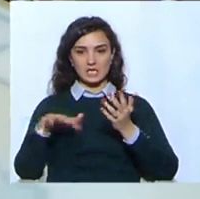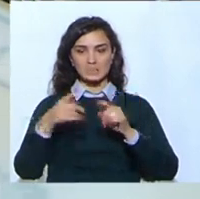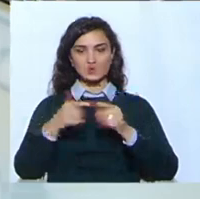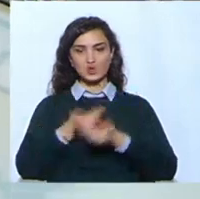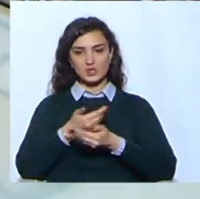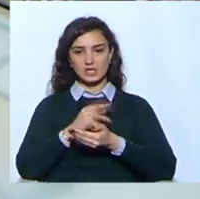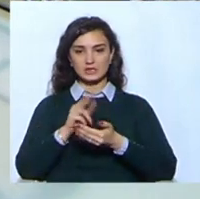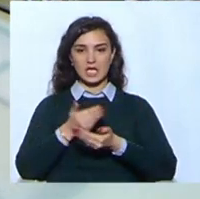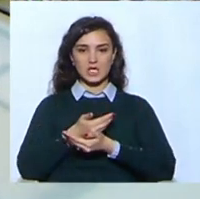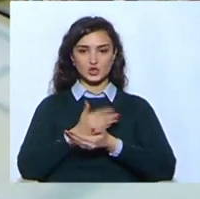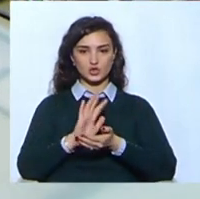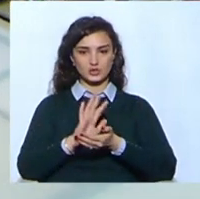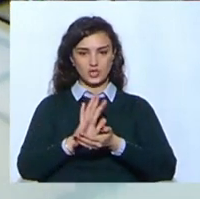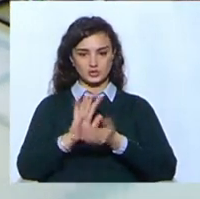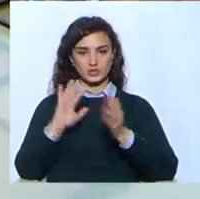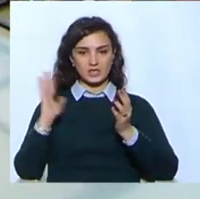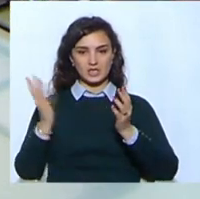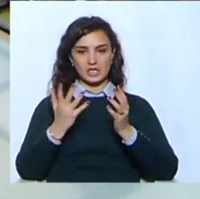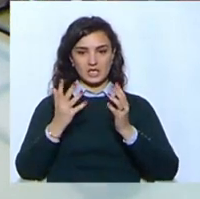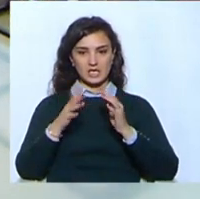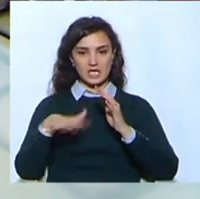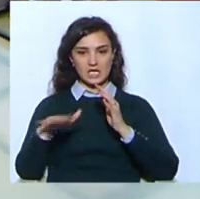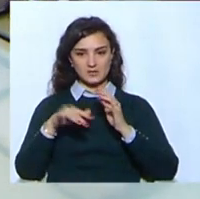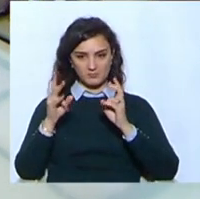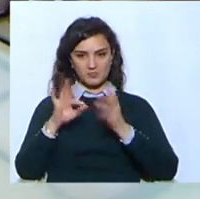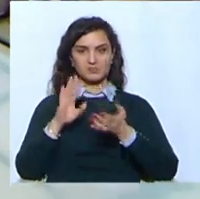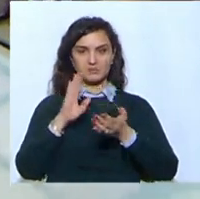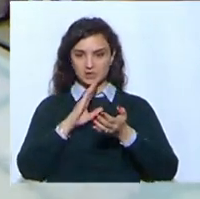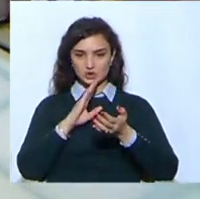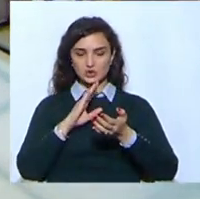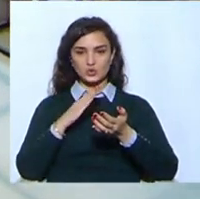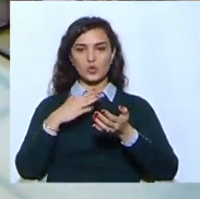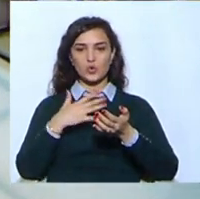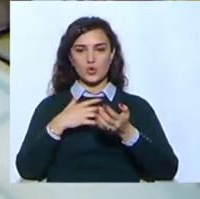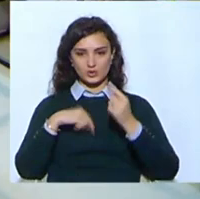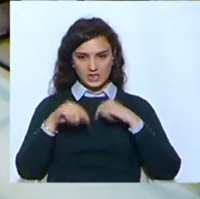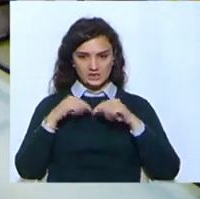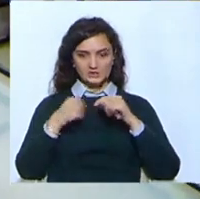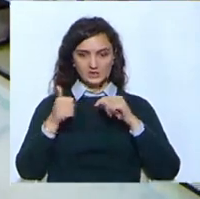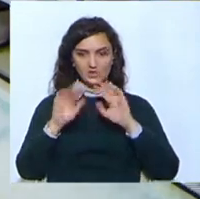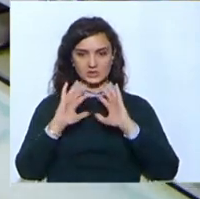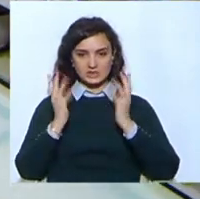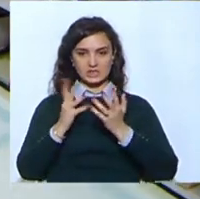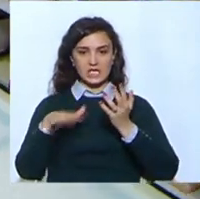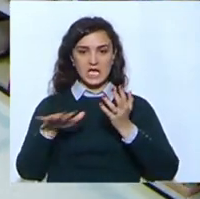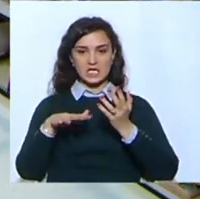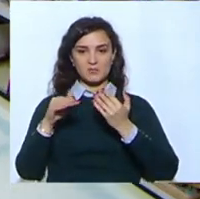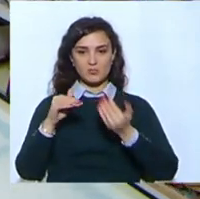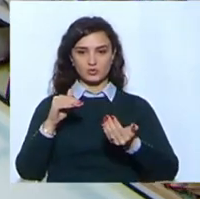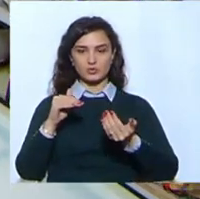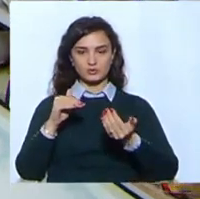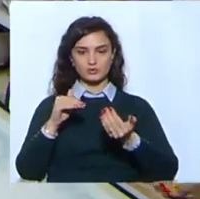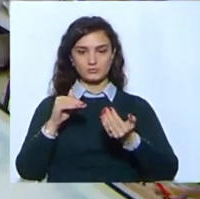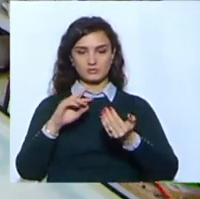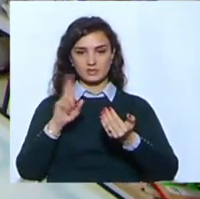და არაცოცხალი გარემო, მაგრამ დედის ორგანიზმით შეიძლება განვიხილოთ, როგორც გარემო ნაყოფისათვის, ეს ერთი მხრივ და მეორე